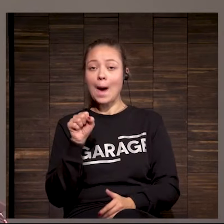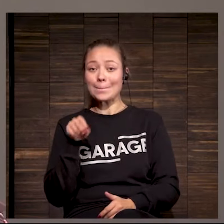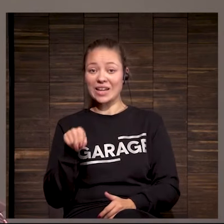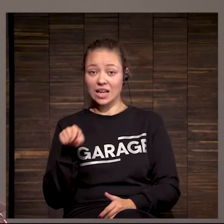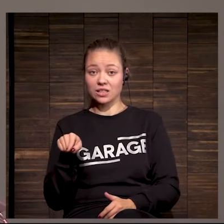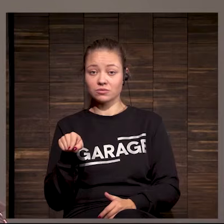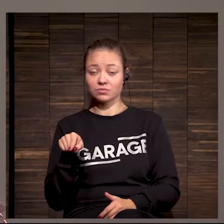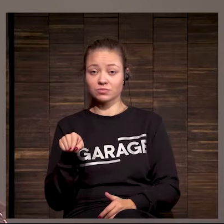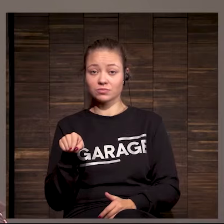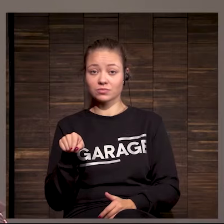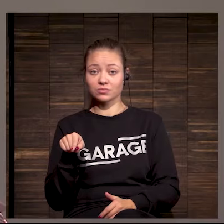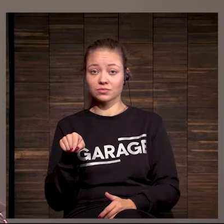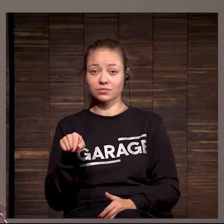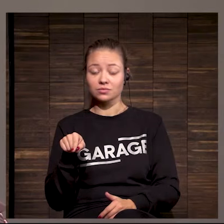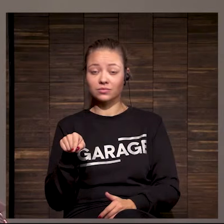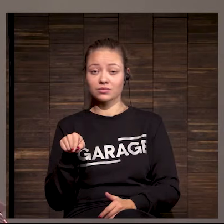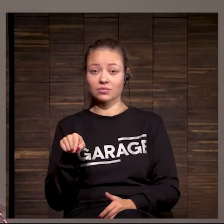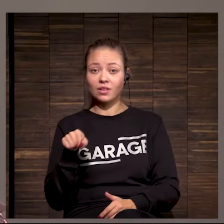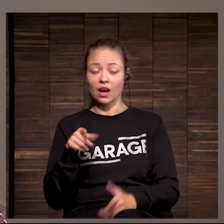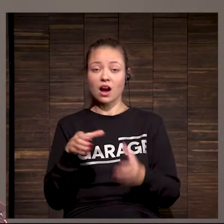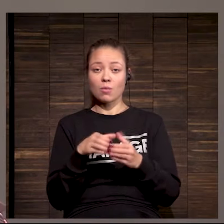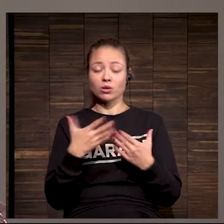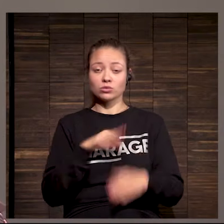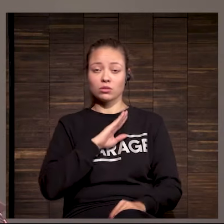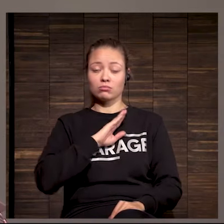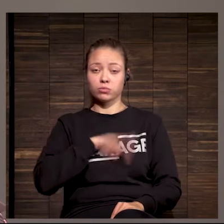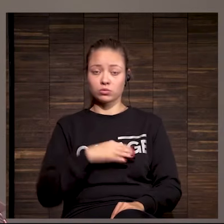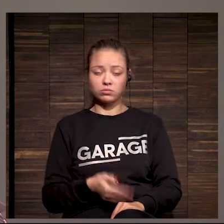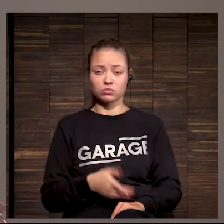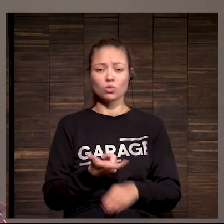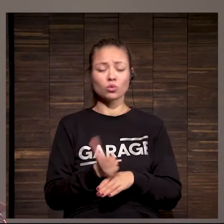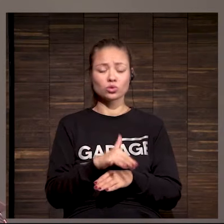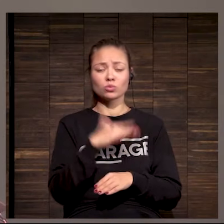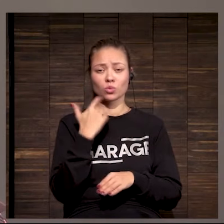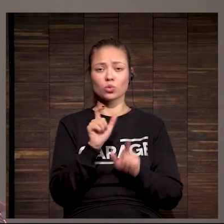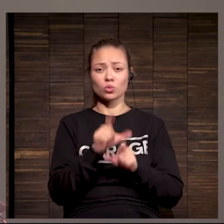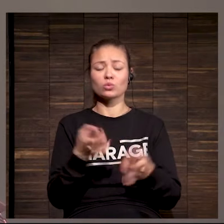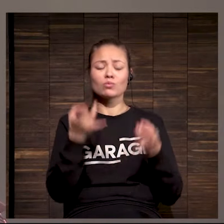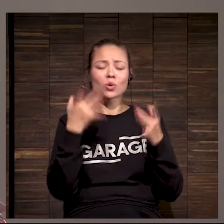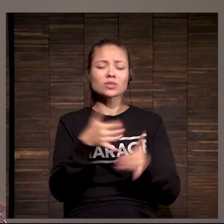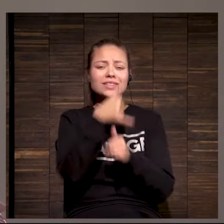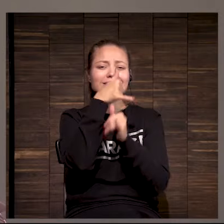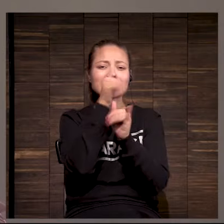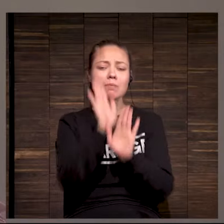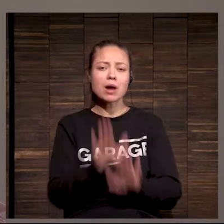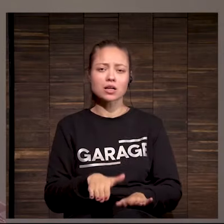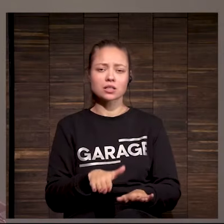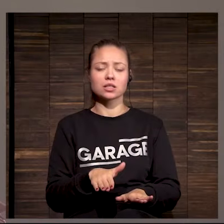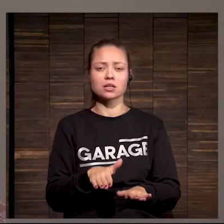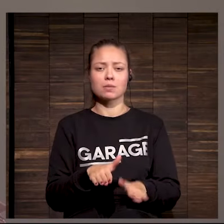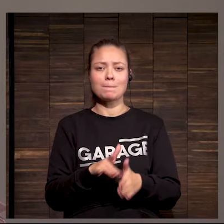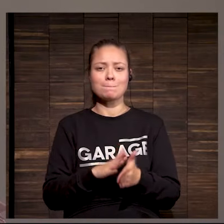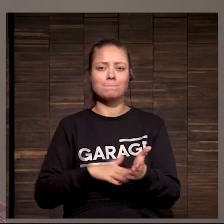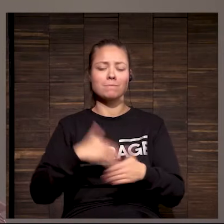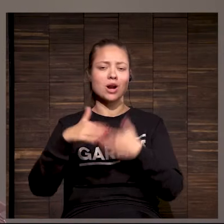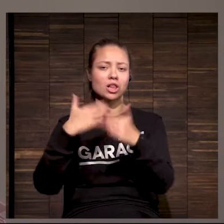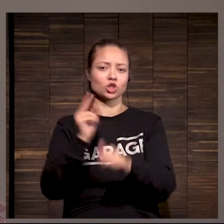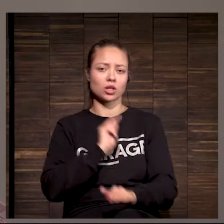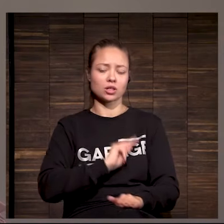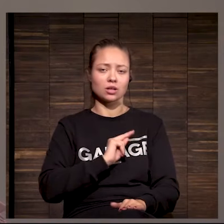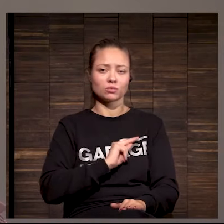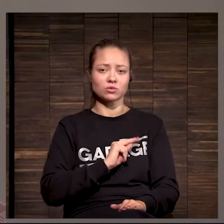команда выдохлась так скажу очень многие люди просто не могли продолжать работать